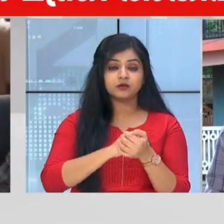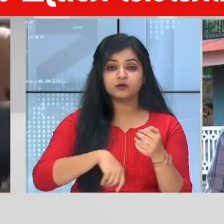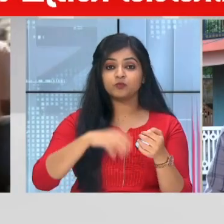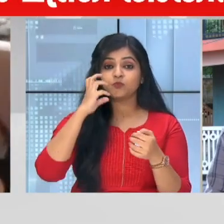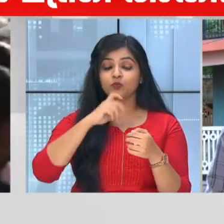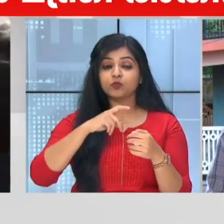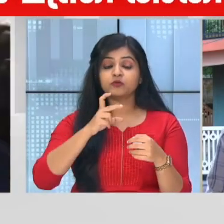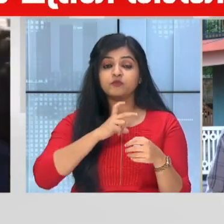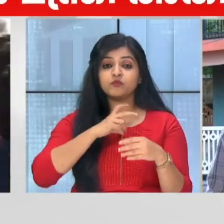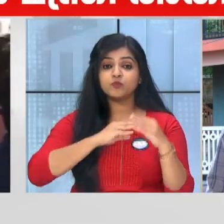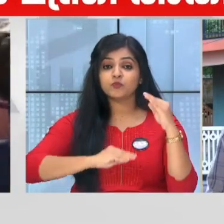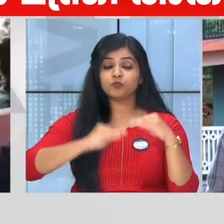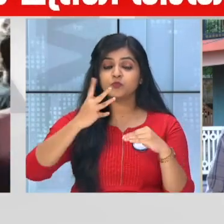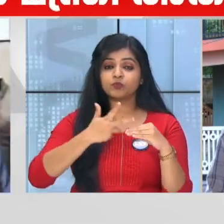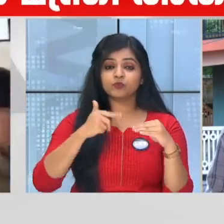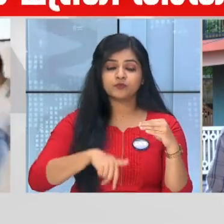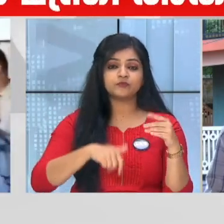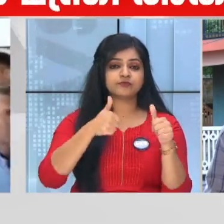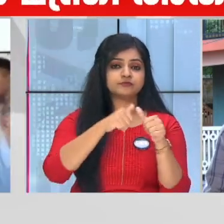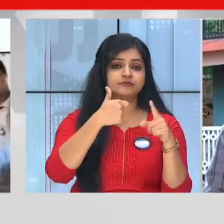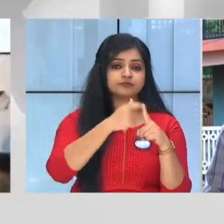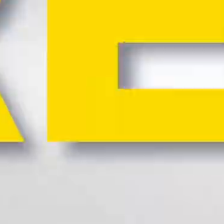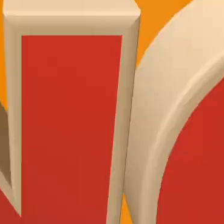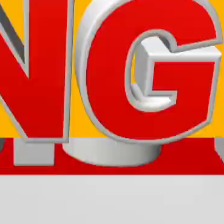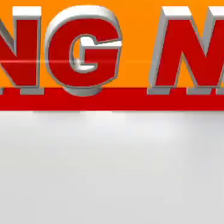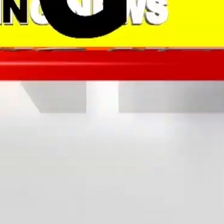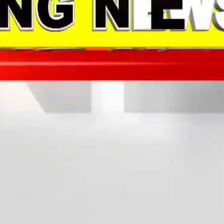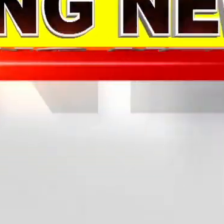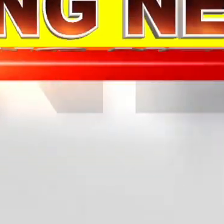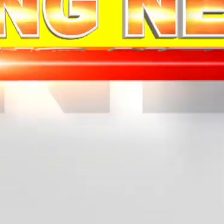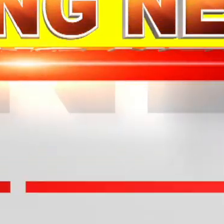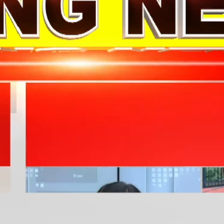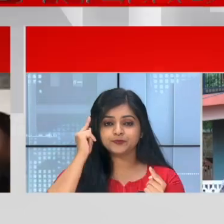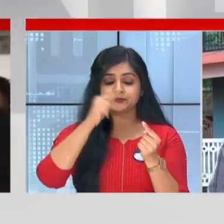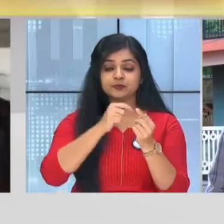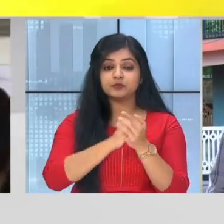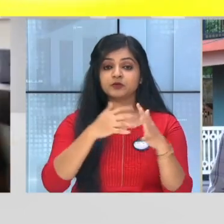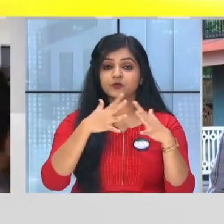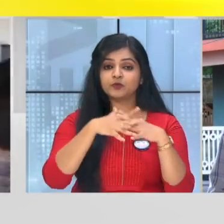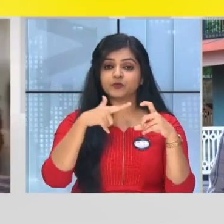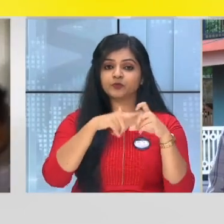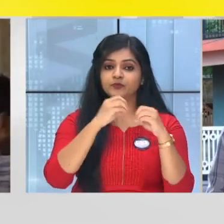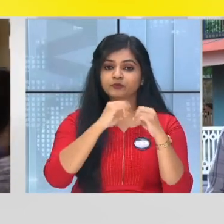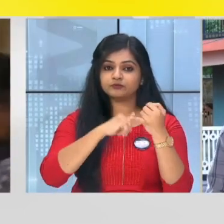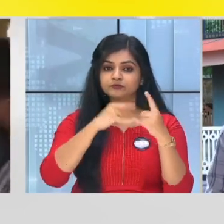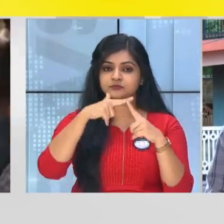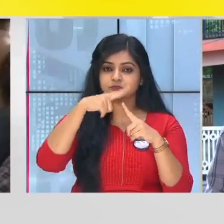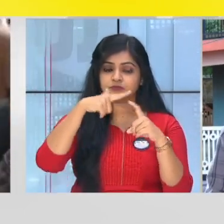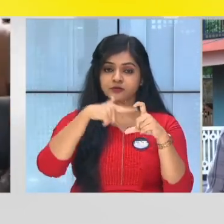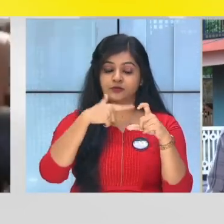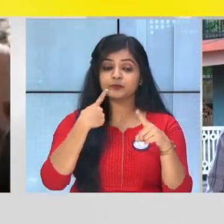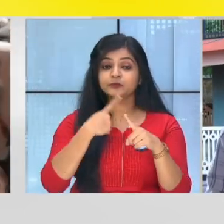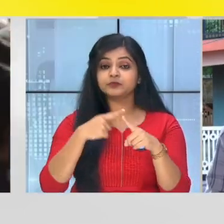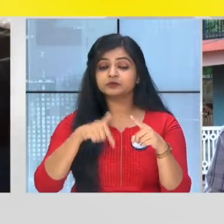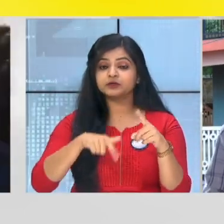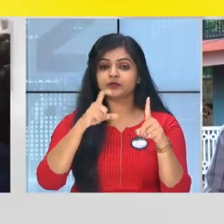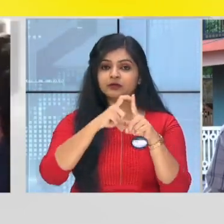എന്നൊരു പ്രചരണമാണ് ഇപ്പോൾ സമൂഹ മാധ്യമങ്ങളടക്കം ആരംഭിക്കാൻ തീരുമാനിച്ചിരിക്കുന്നത്. ഇതിനായി പ്രത്യേകം ഒരു വെബ്സൈറ്റും അതോടൊപ്പം തന്നെ ഒരു DPയും തയ്യാറാക്കിയിട്ടുണ്ട്.